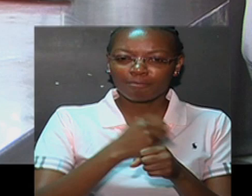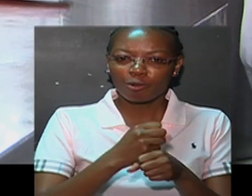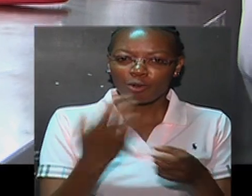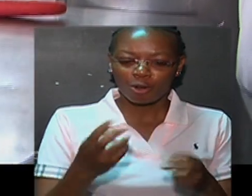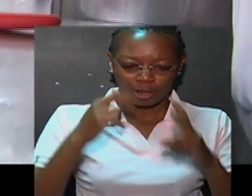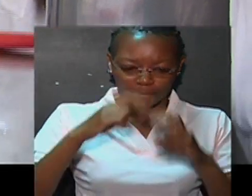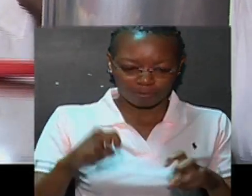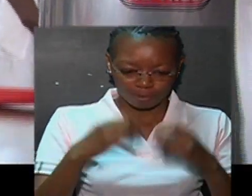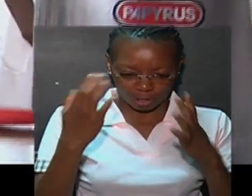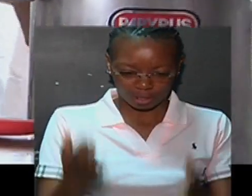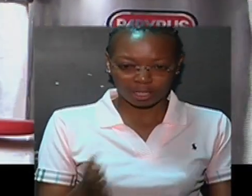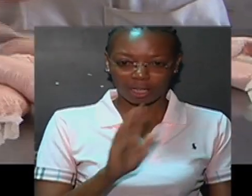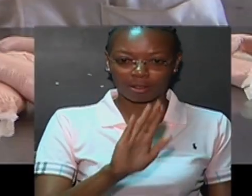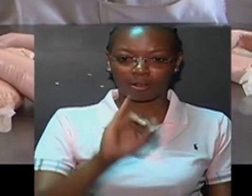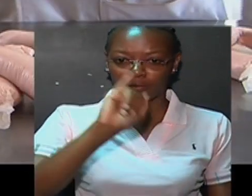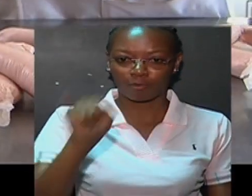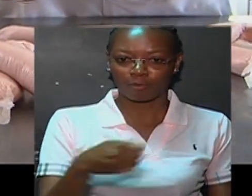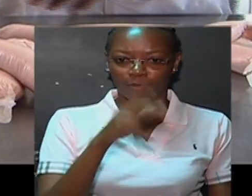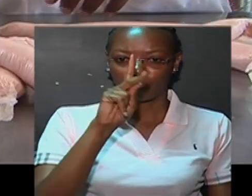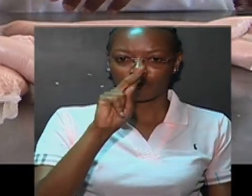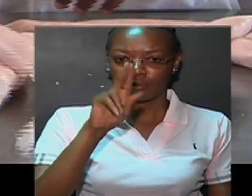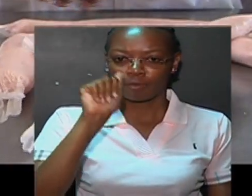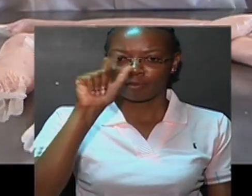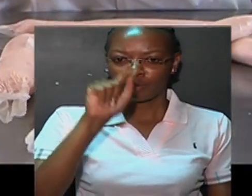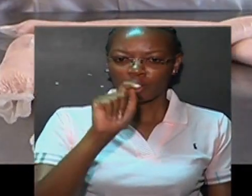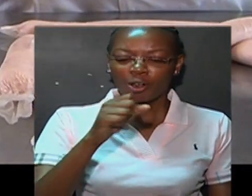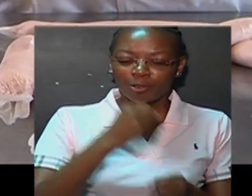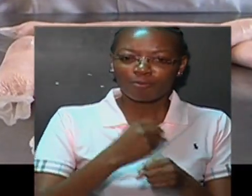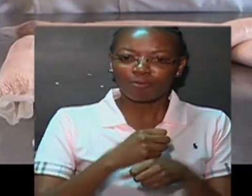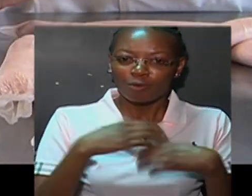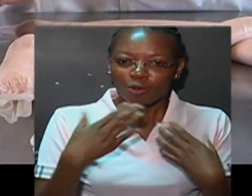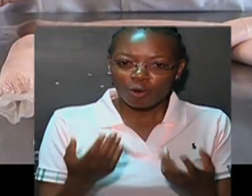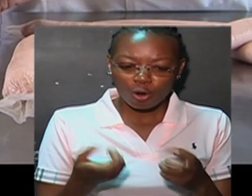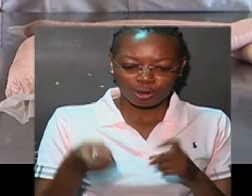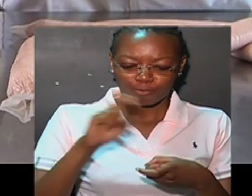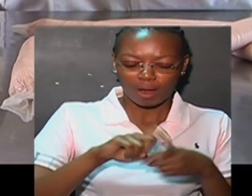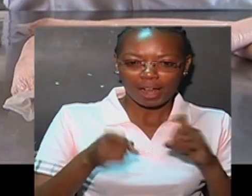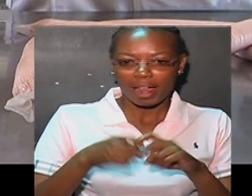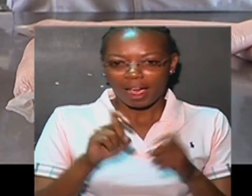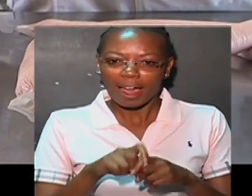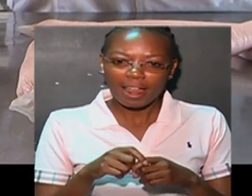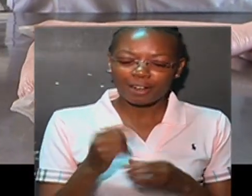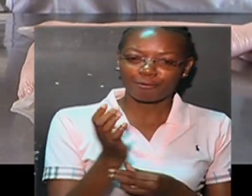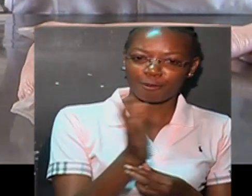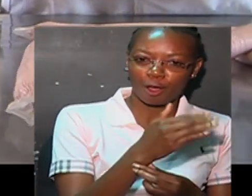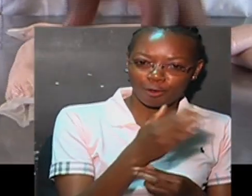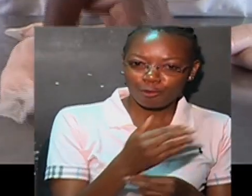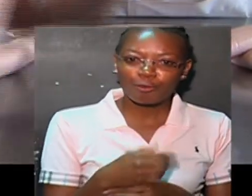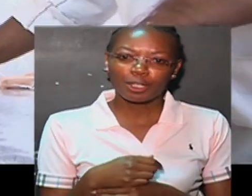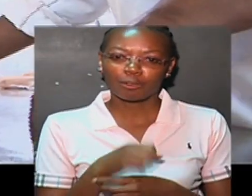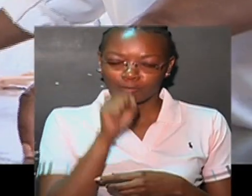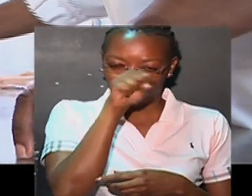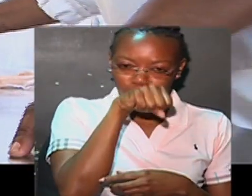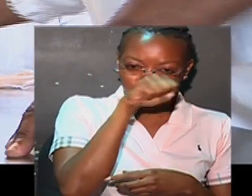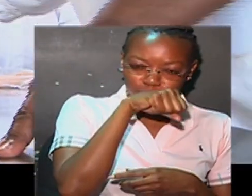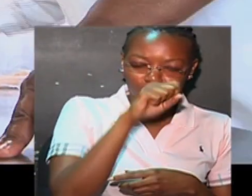Kazi yake ni kuongeza dhamana upande wa samaki, ng'ombe, nguruwe, mbuzi na hata kuku.